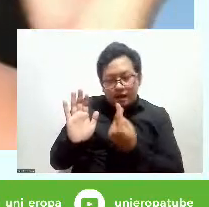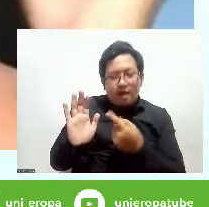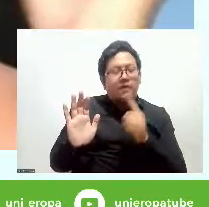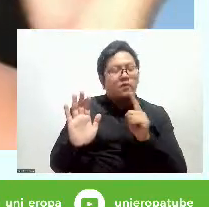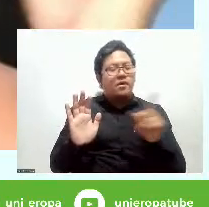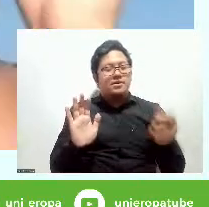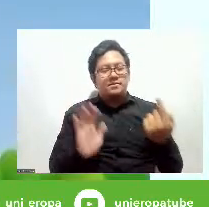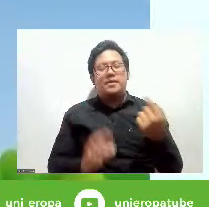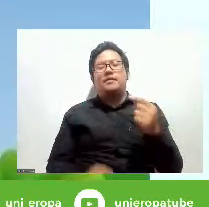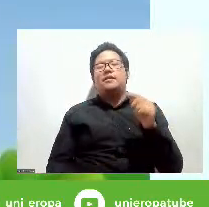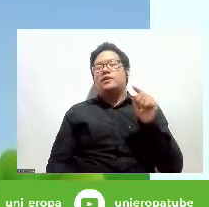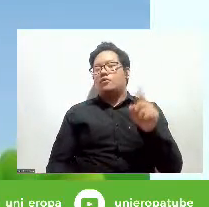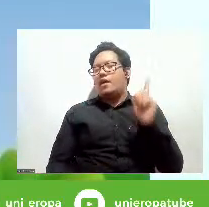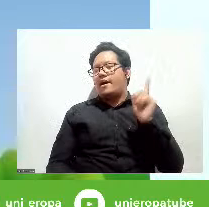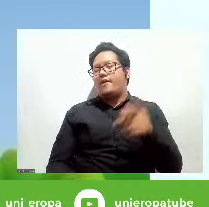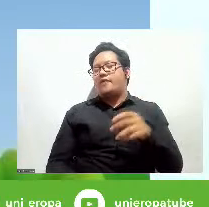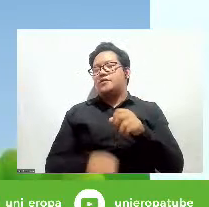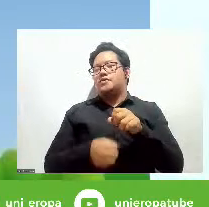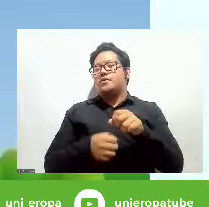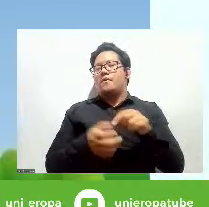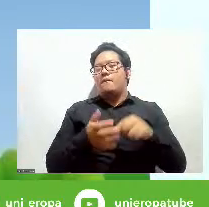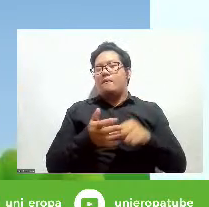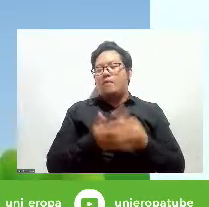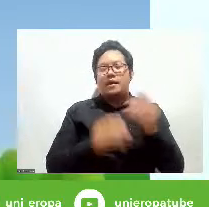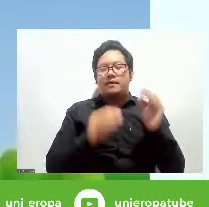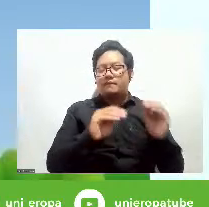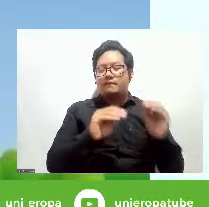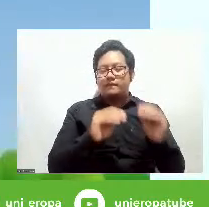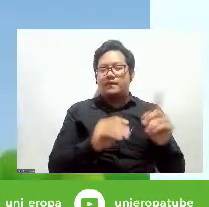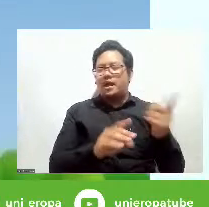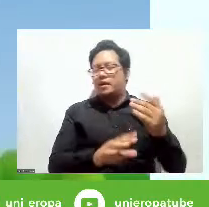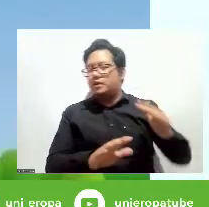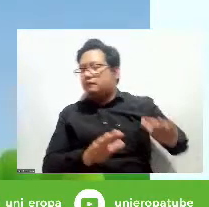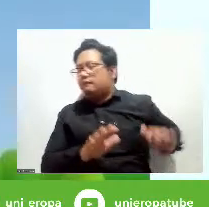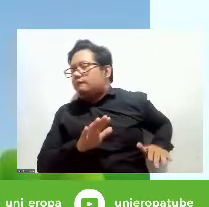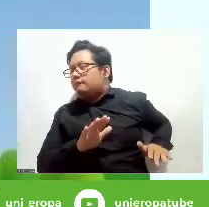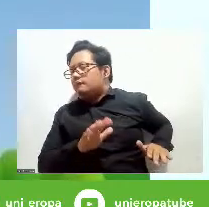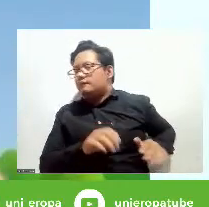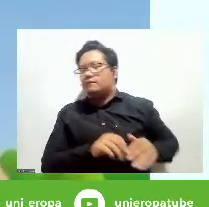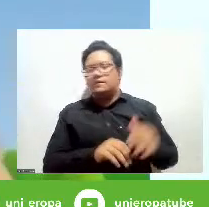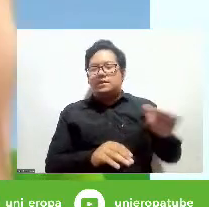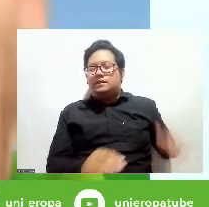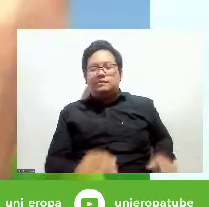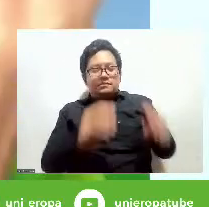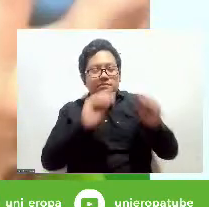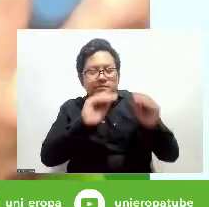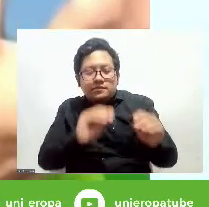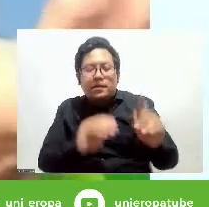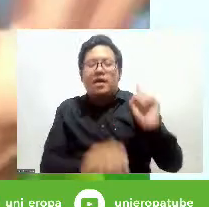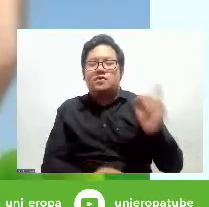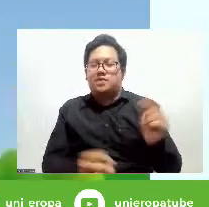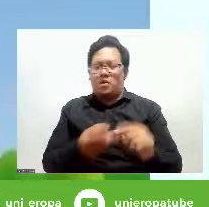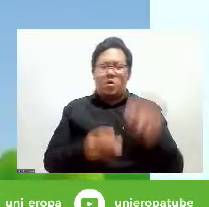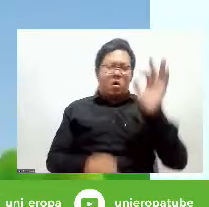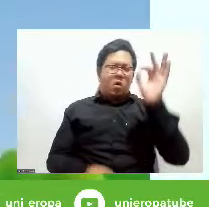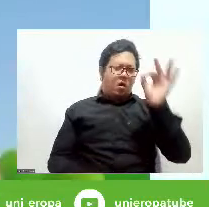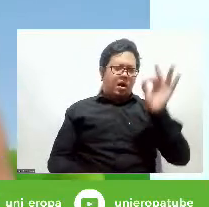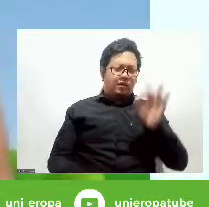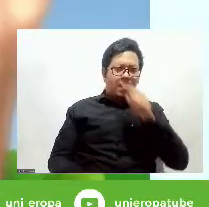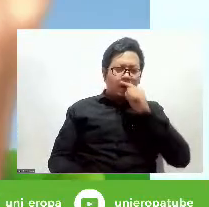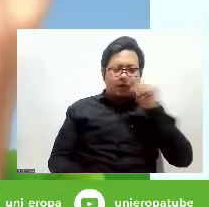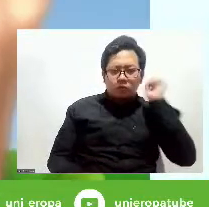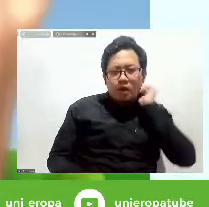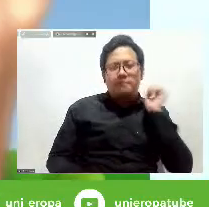itu harus diterapkan dak sejati dari seorang tua pun juga terlibat mendongeng tentang lingkungan